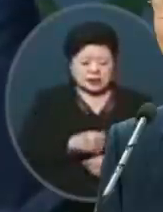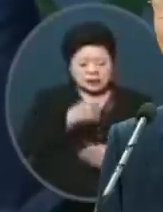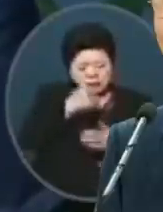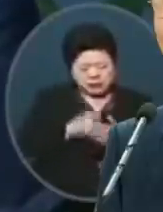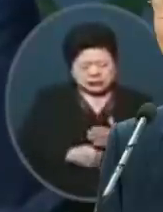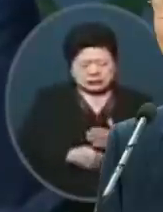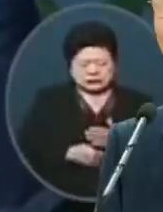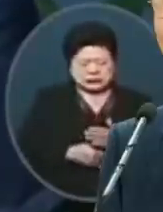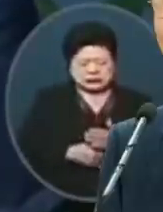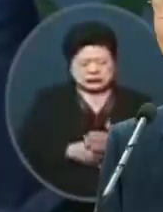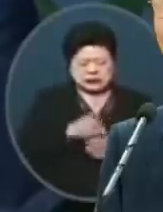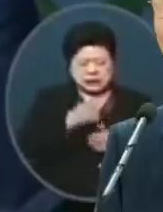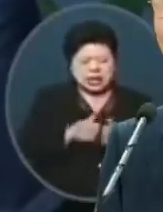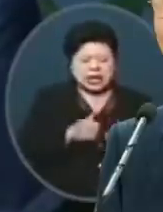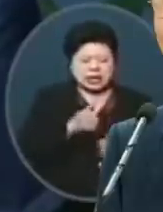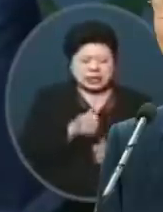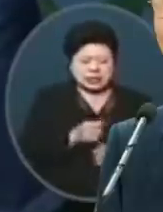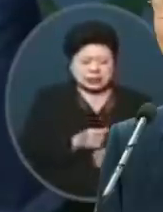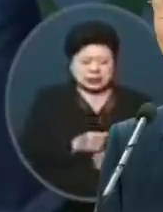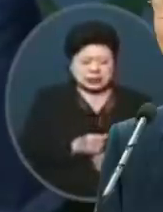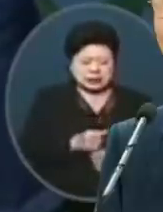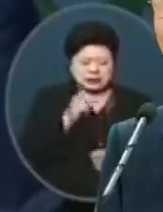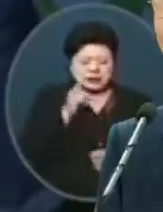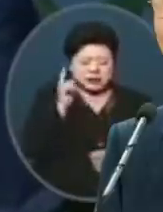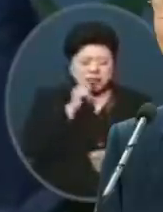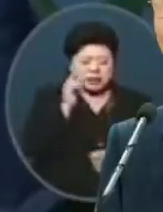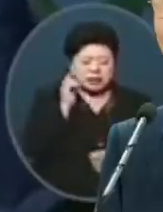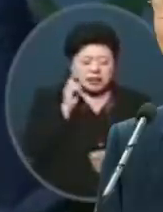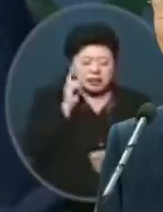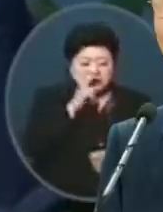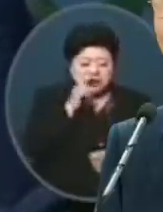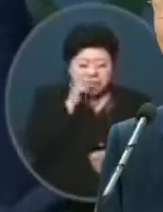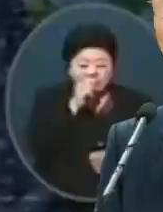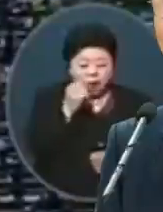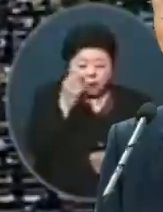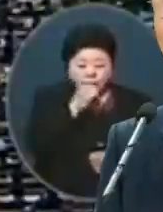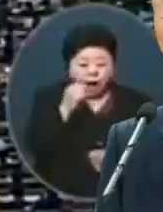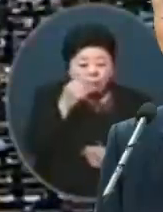고소해서 하나님을 반증하고 선악과를 따먹고 타라고 말한 것입니다.